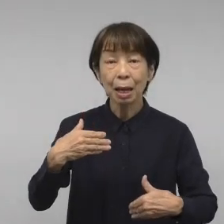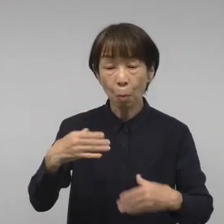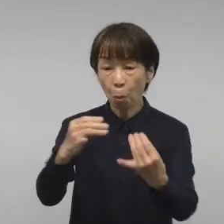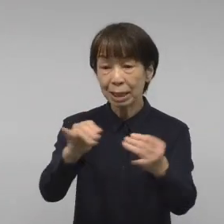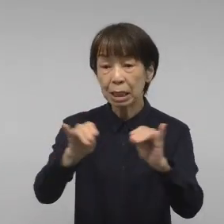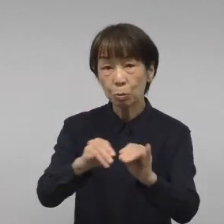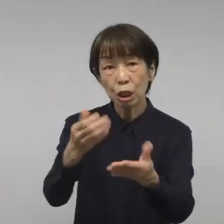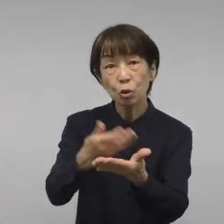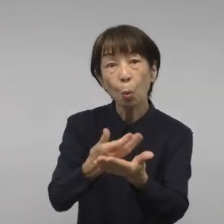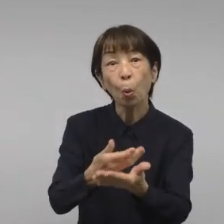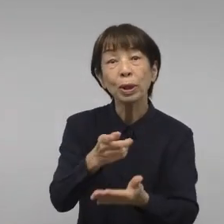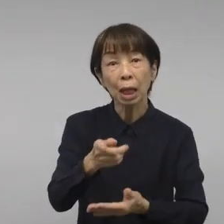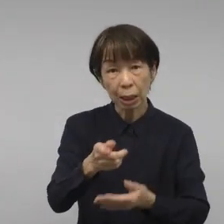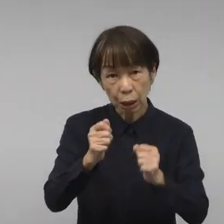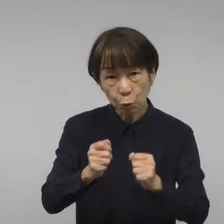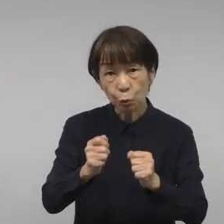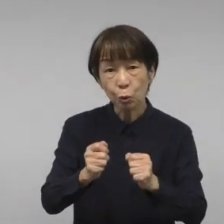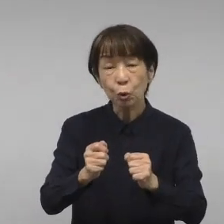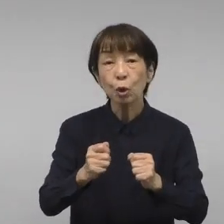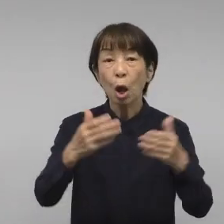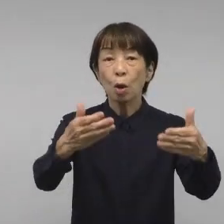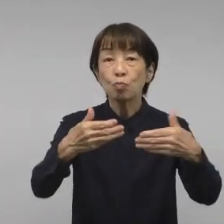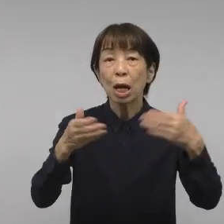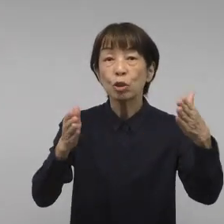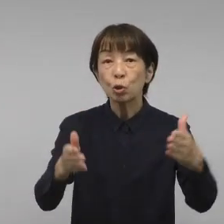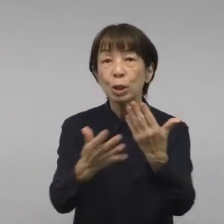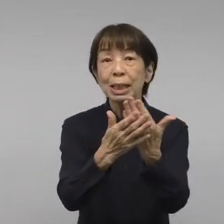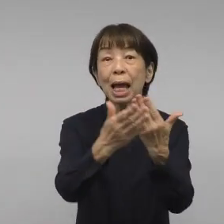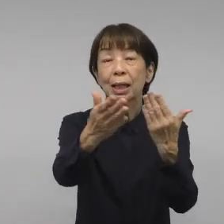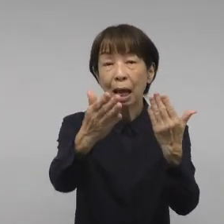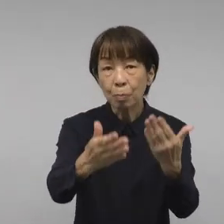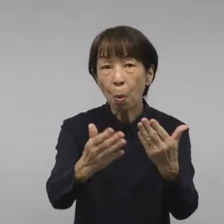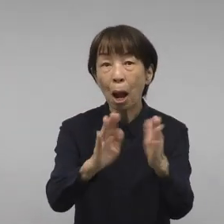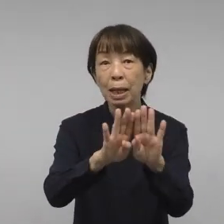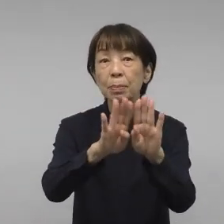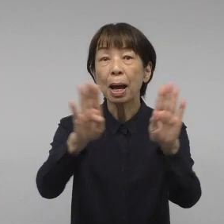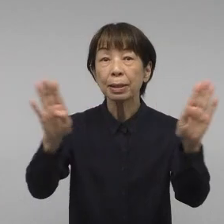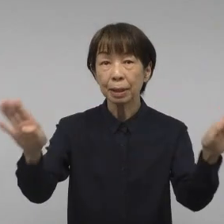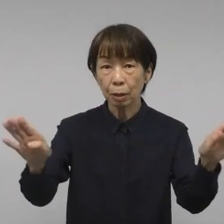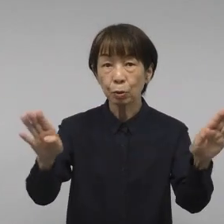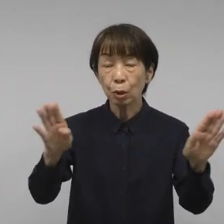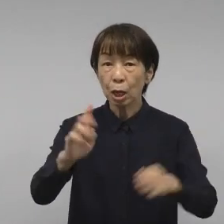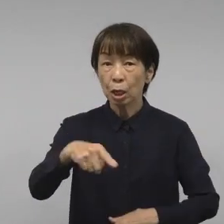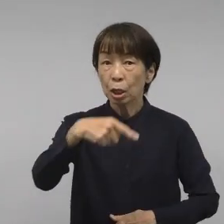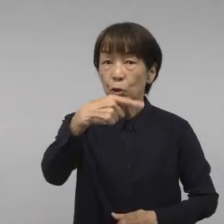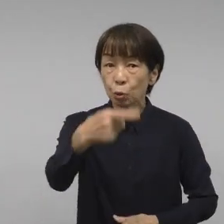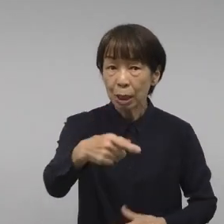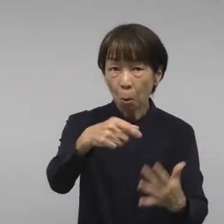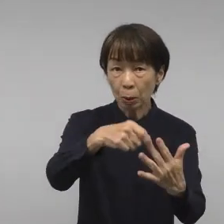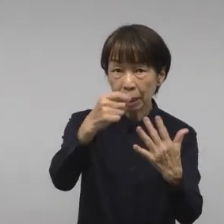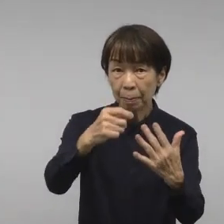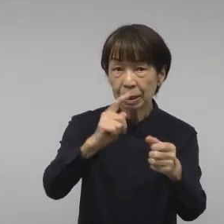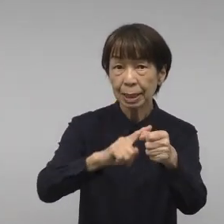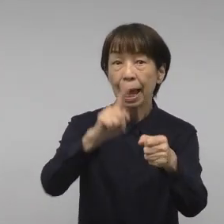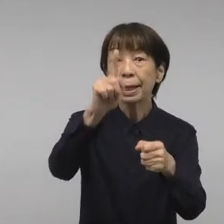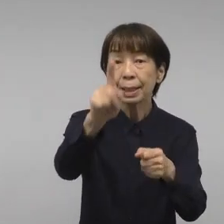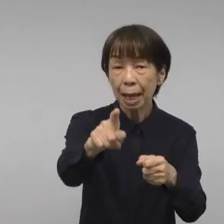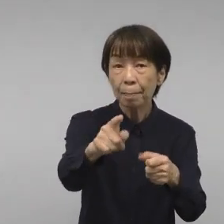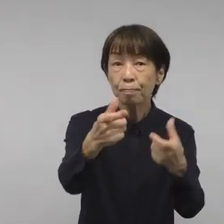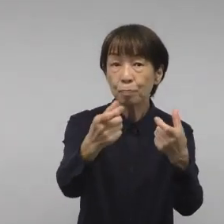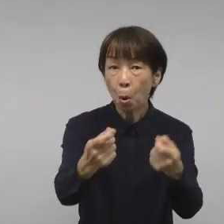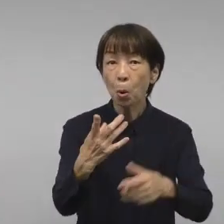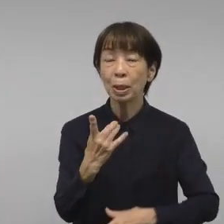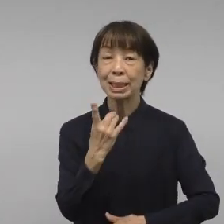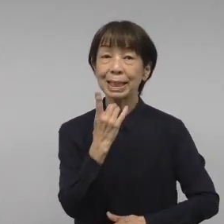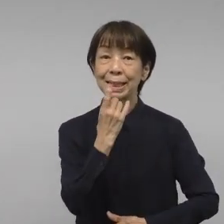には残ってますので、もう秋季大会が始まっているようでありますが、この次の選抜、それから来年についてもまだ期